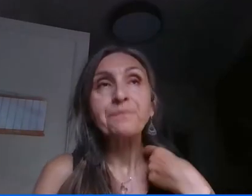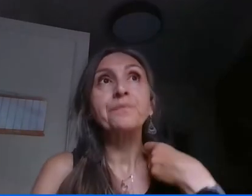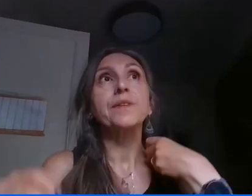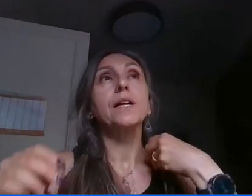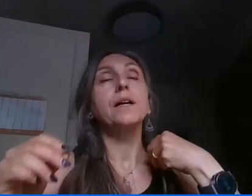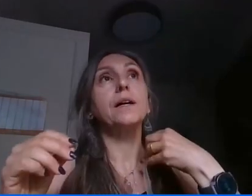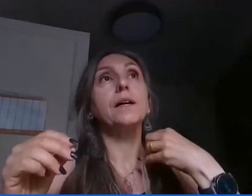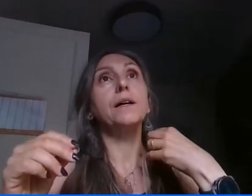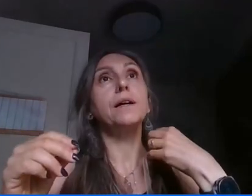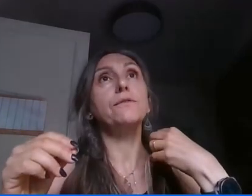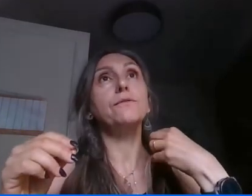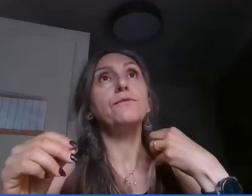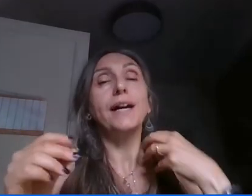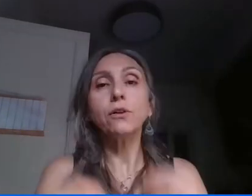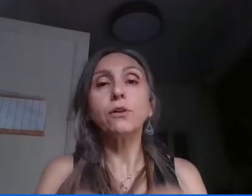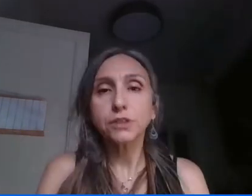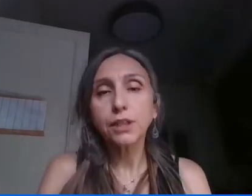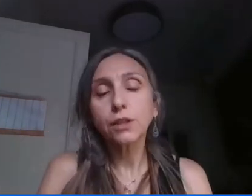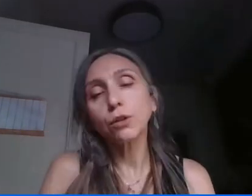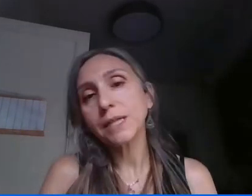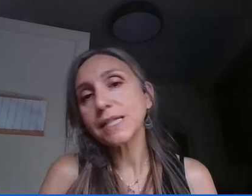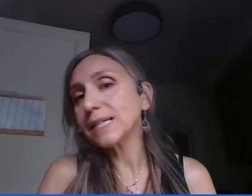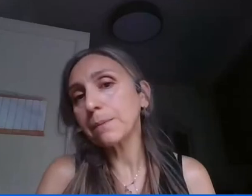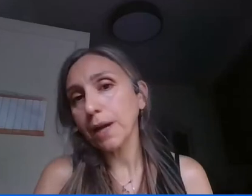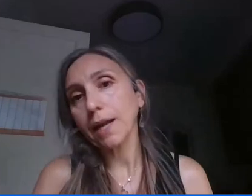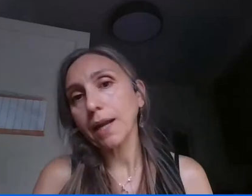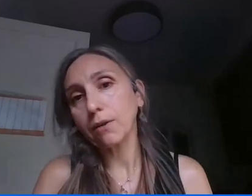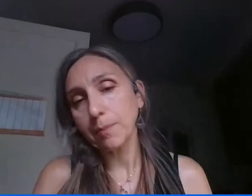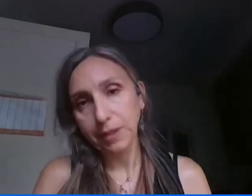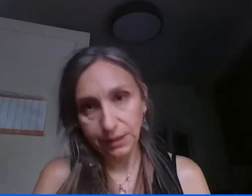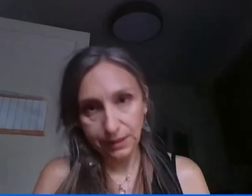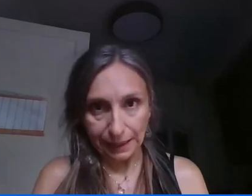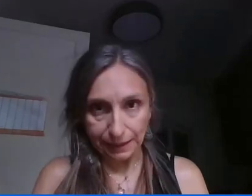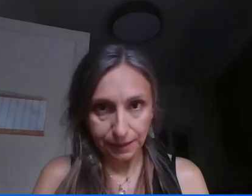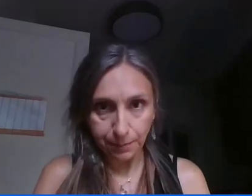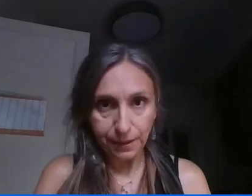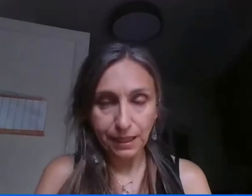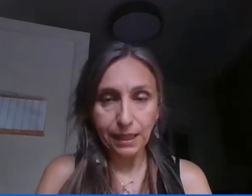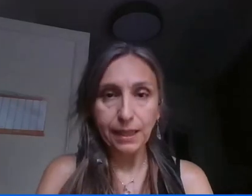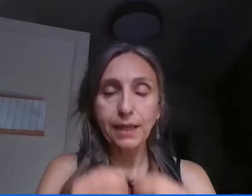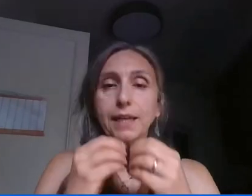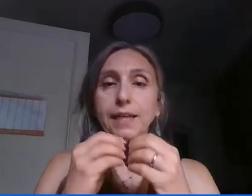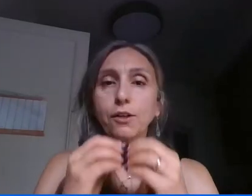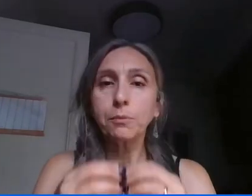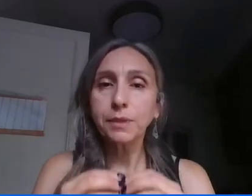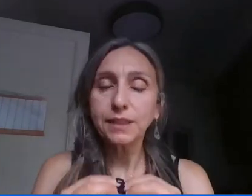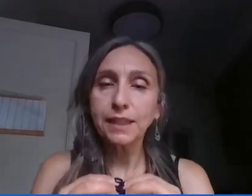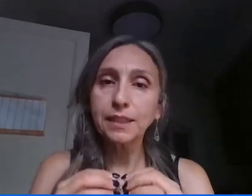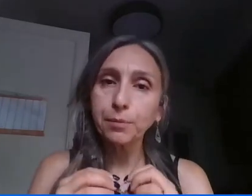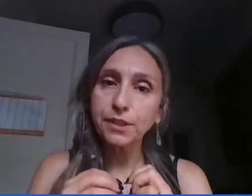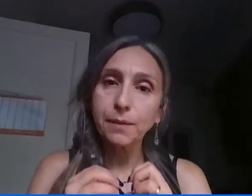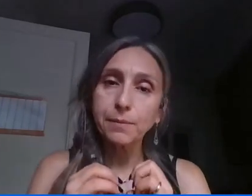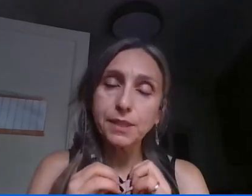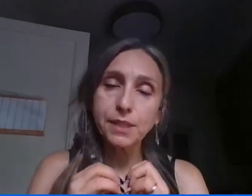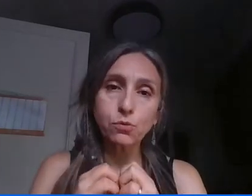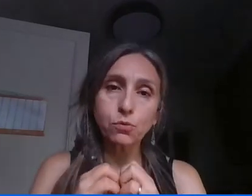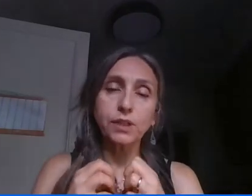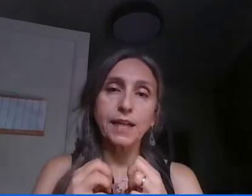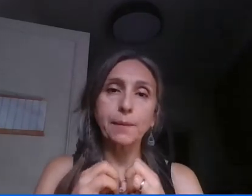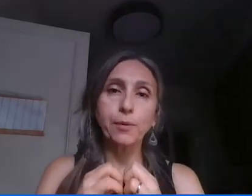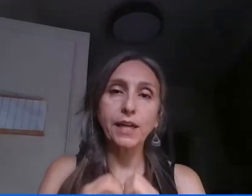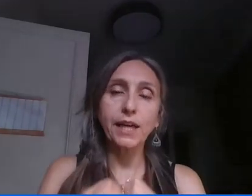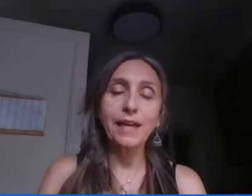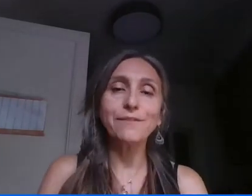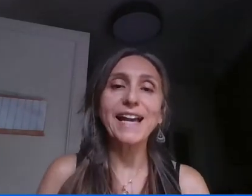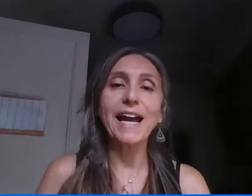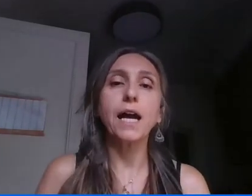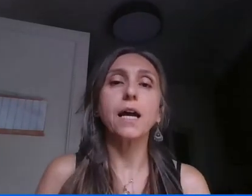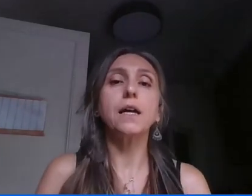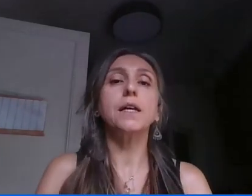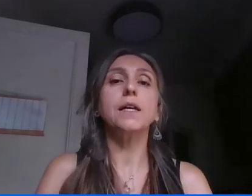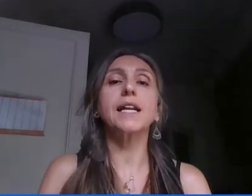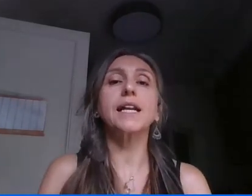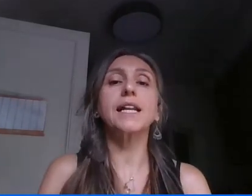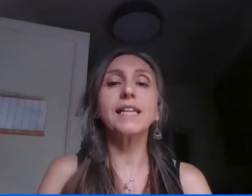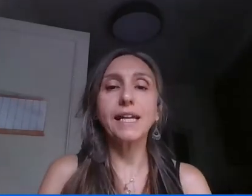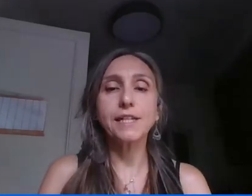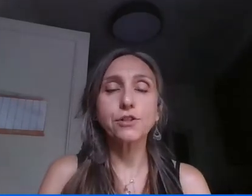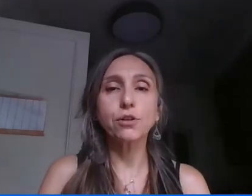modifica, vanno secondo me sempre regolamentati, perché il committente potrebbe discutere che poiché